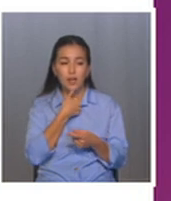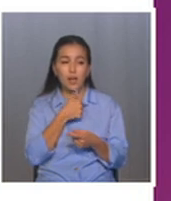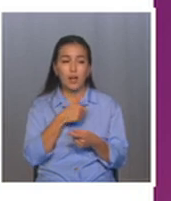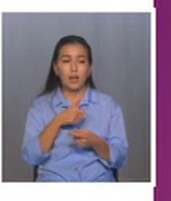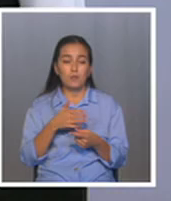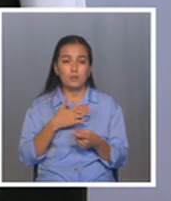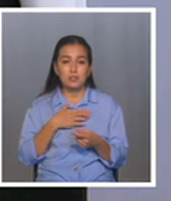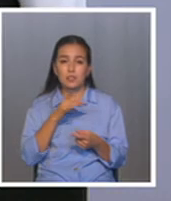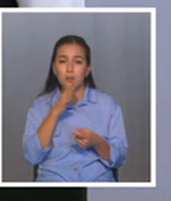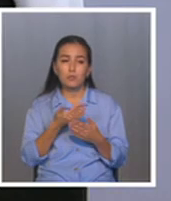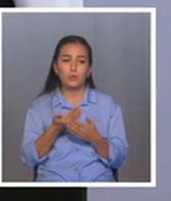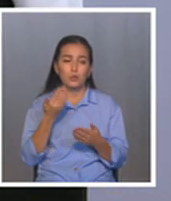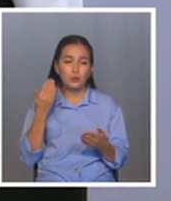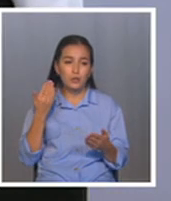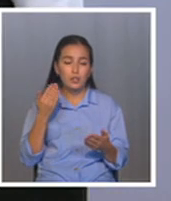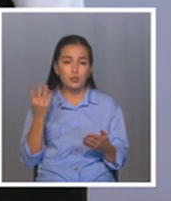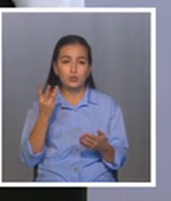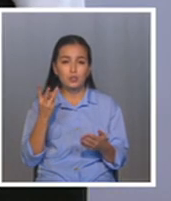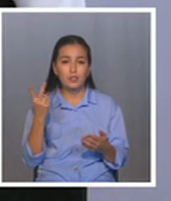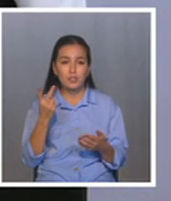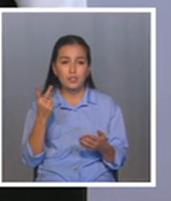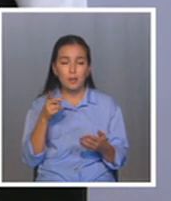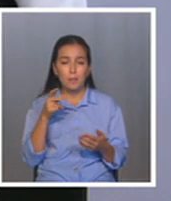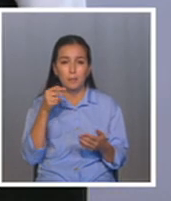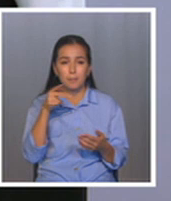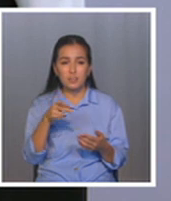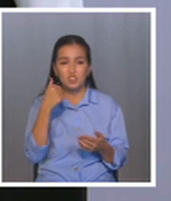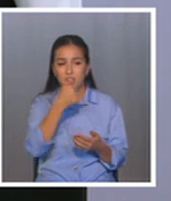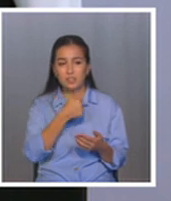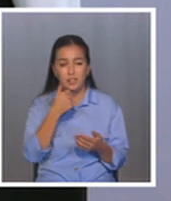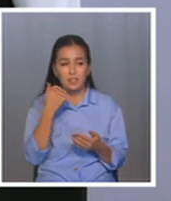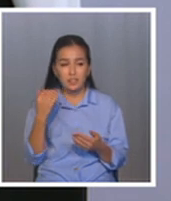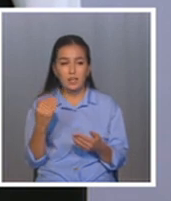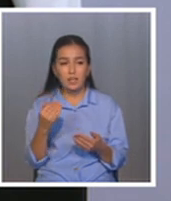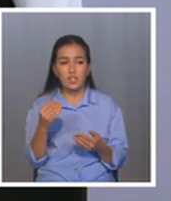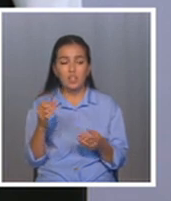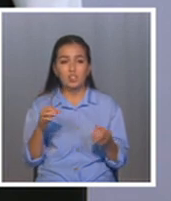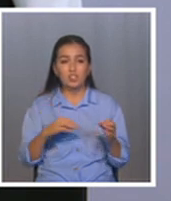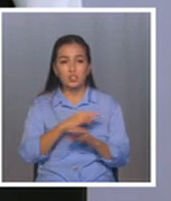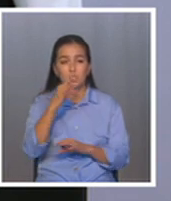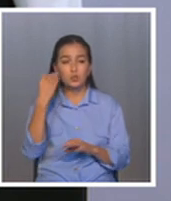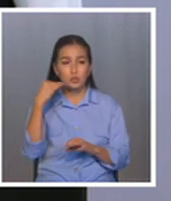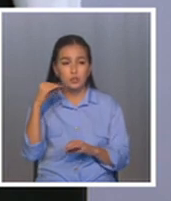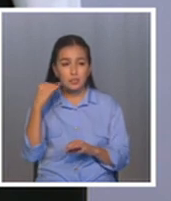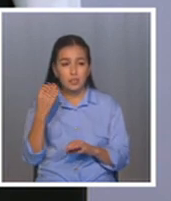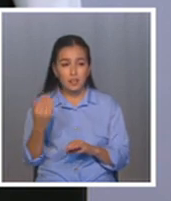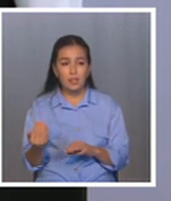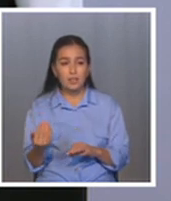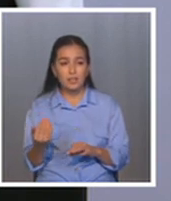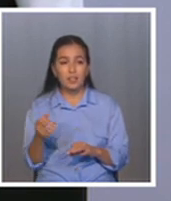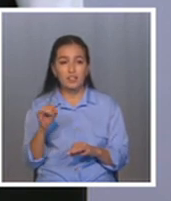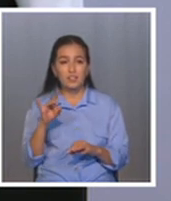заманымыздан бұрынғы 3-2 мыңжылдықтарда Шығыс Түркістаннан